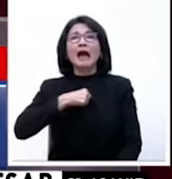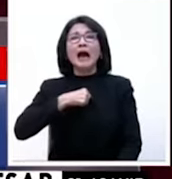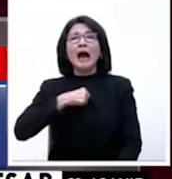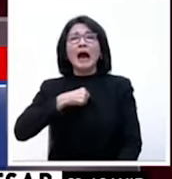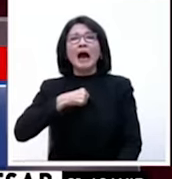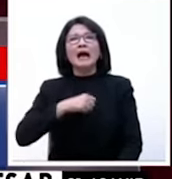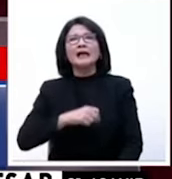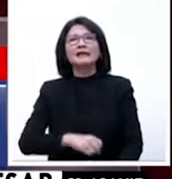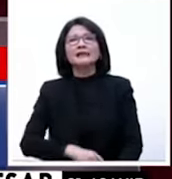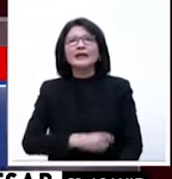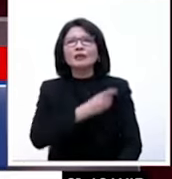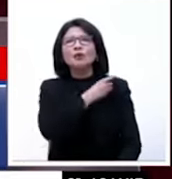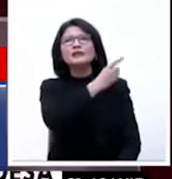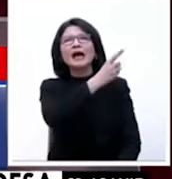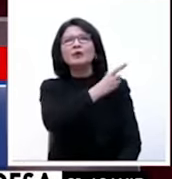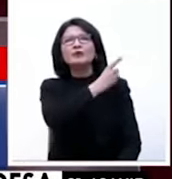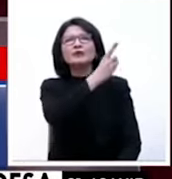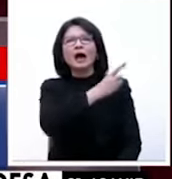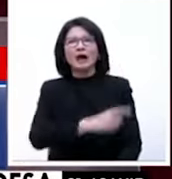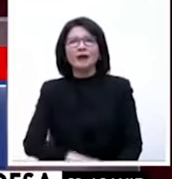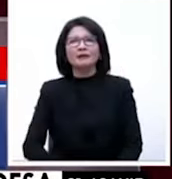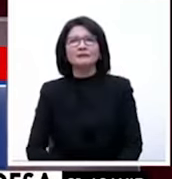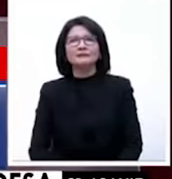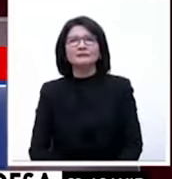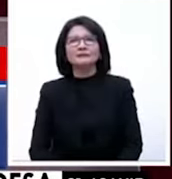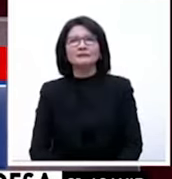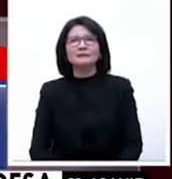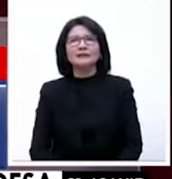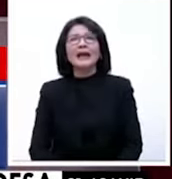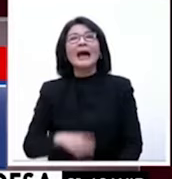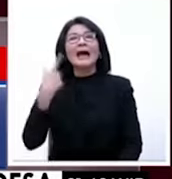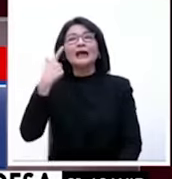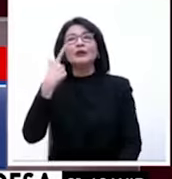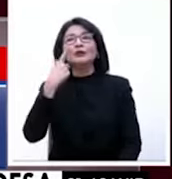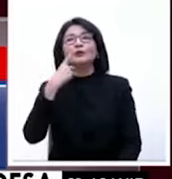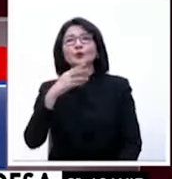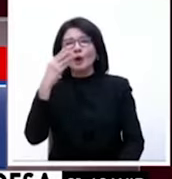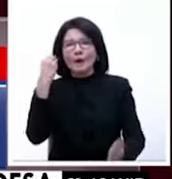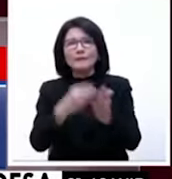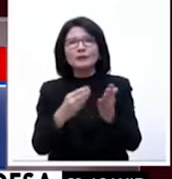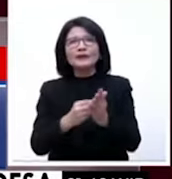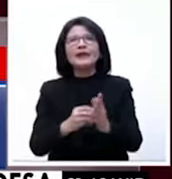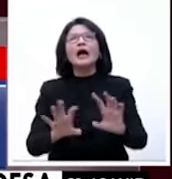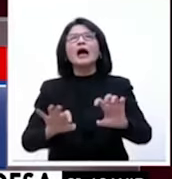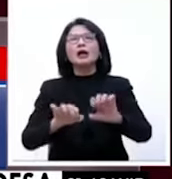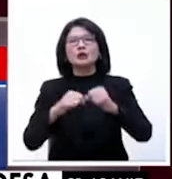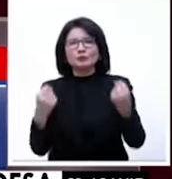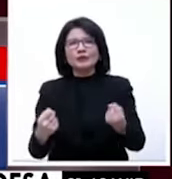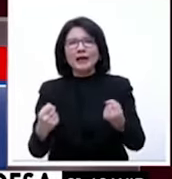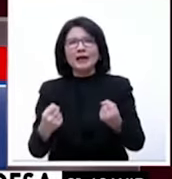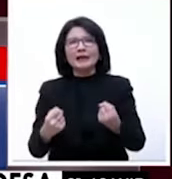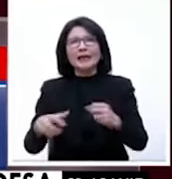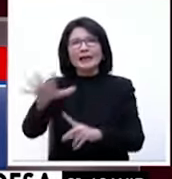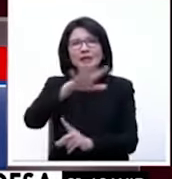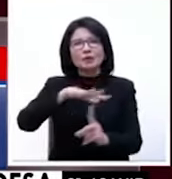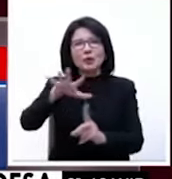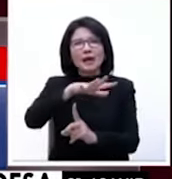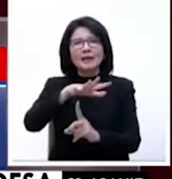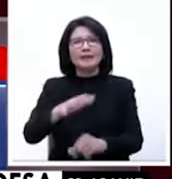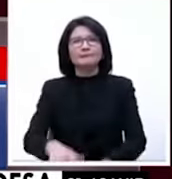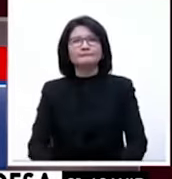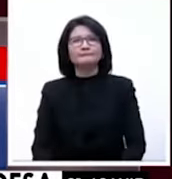dosa-dosa dan seterusnya itu bukti kerusakan lingkungan pesan an